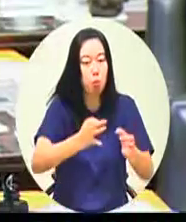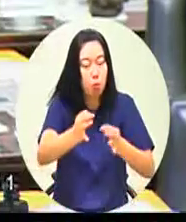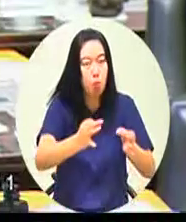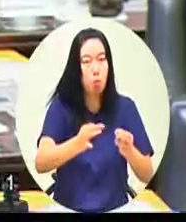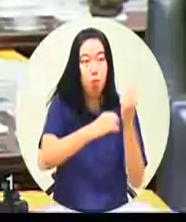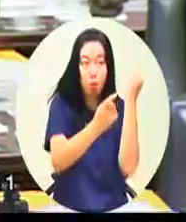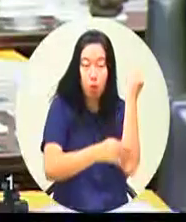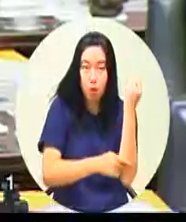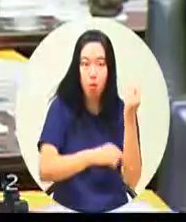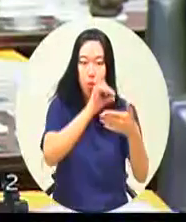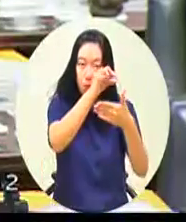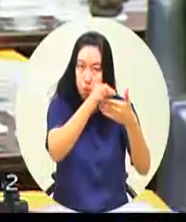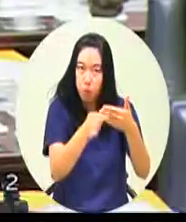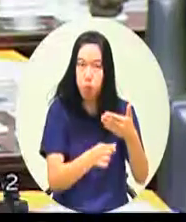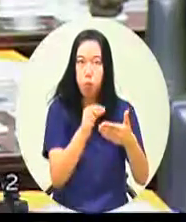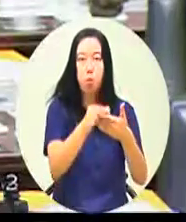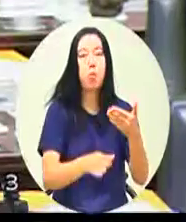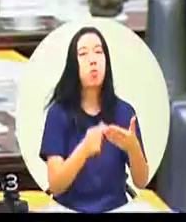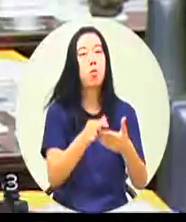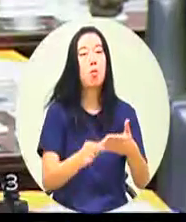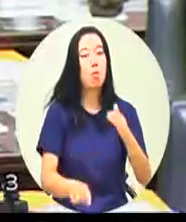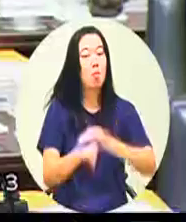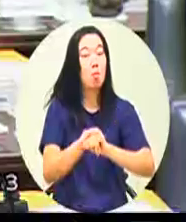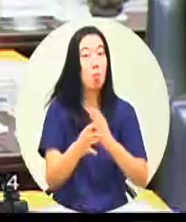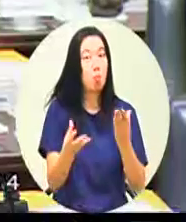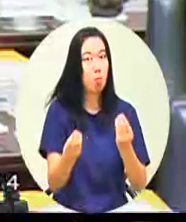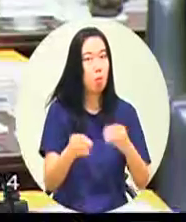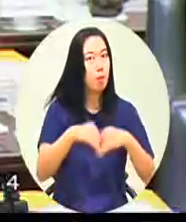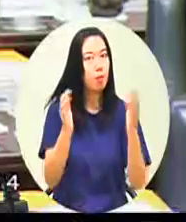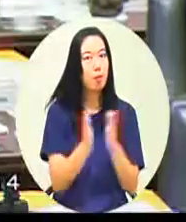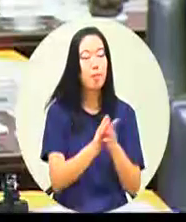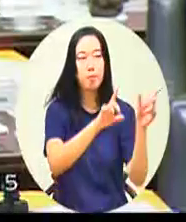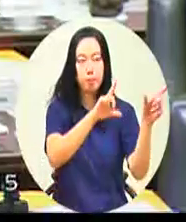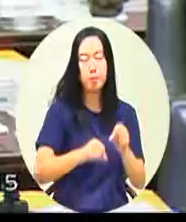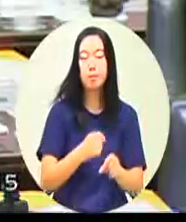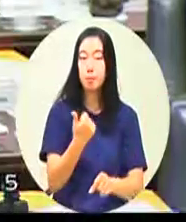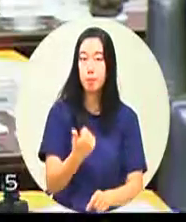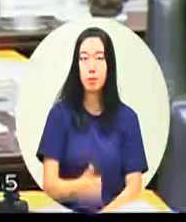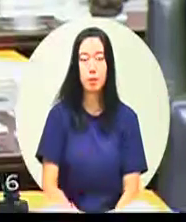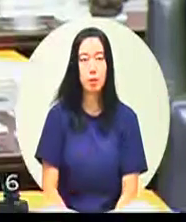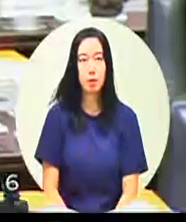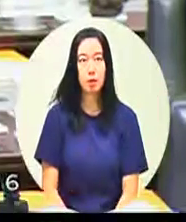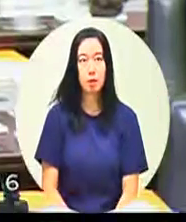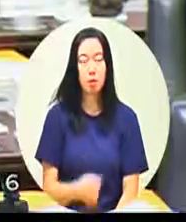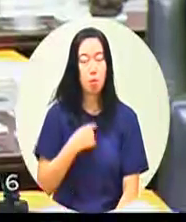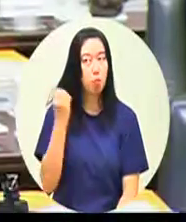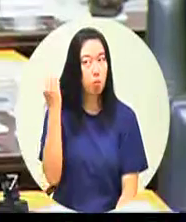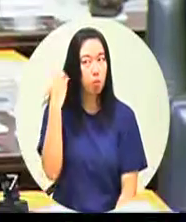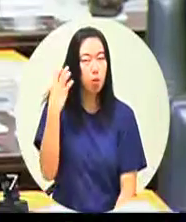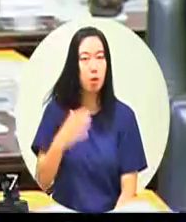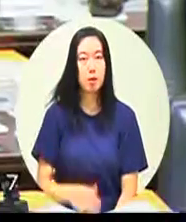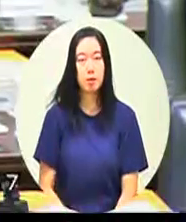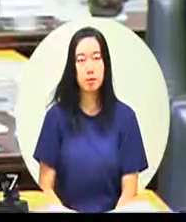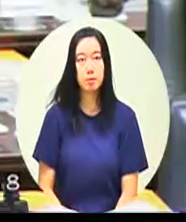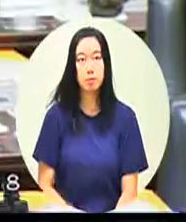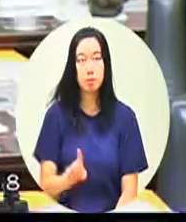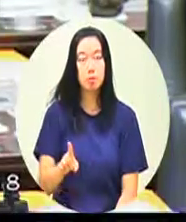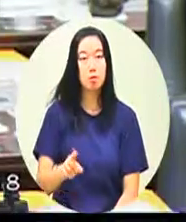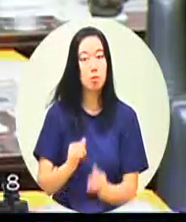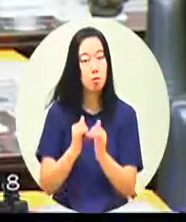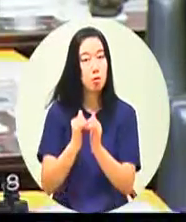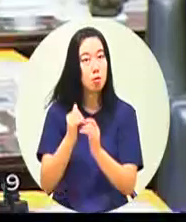的程序上没有任何的问题，依照法令也完全相关的程序。那听起来，在于这些居民